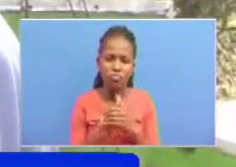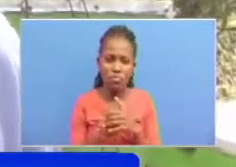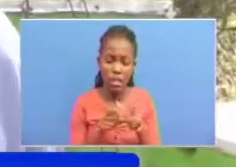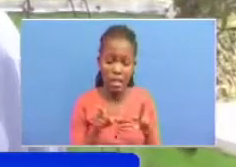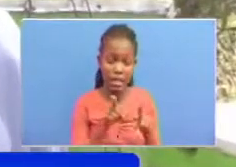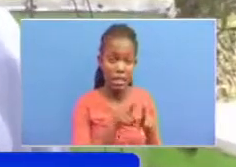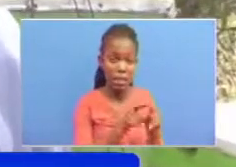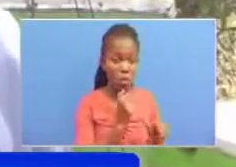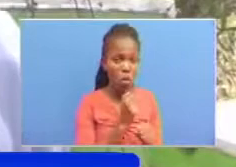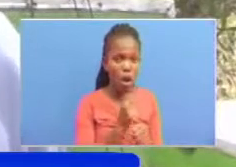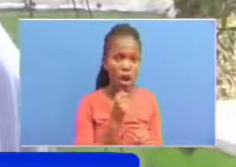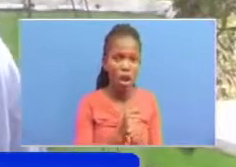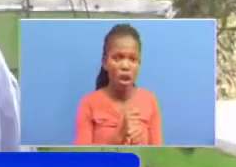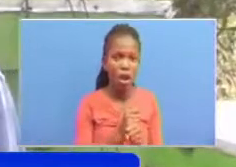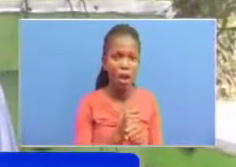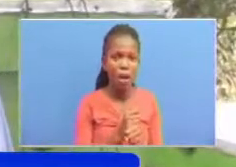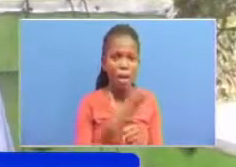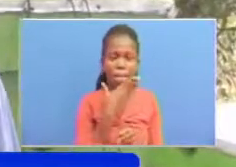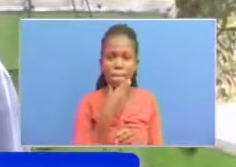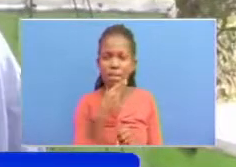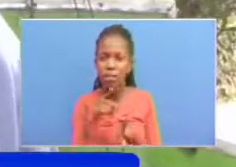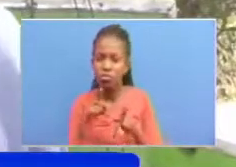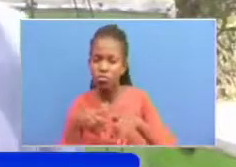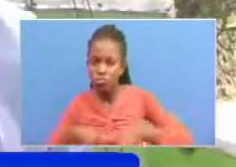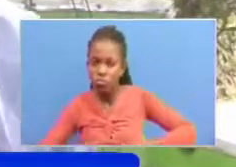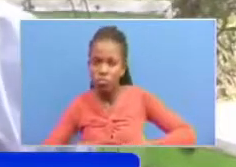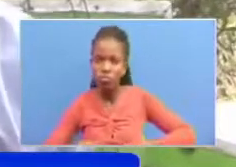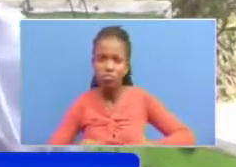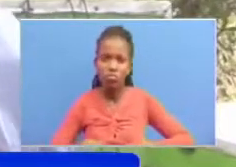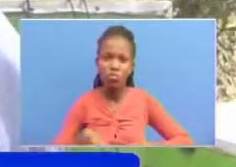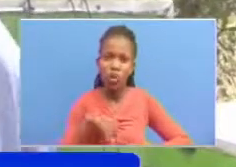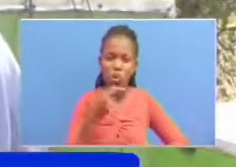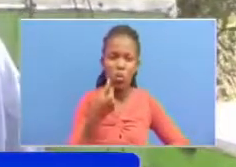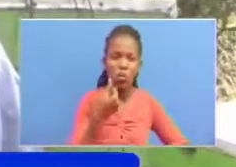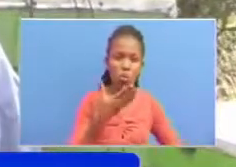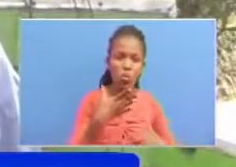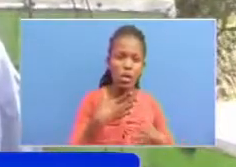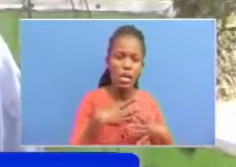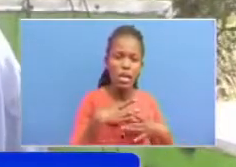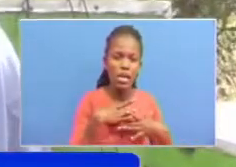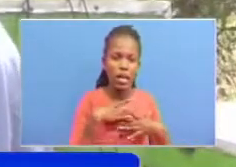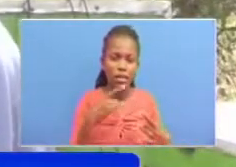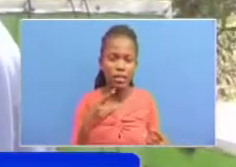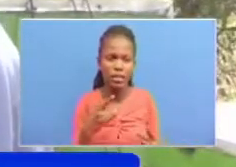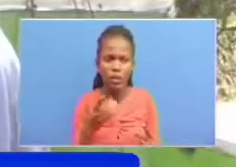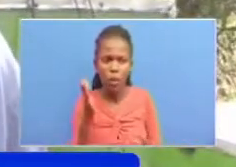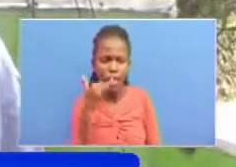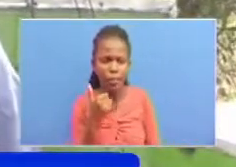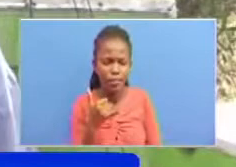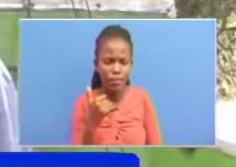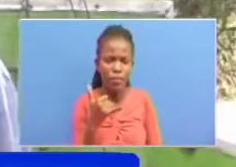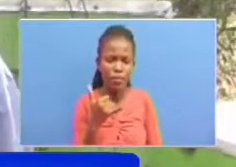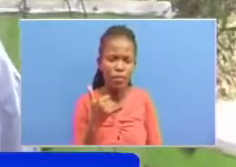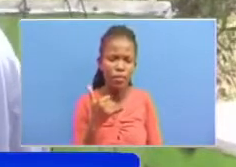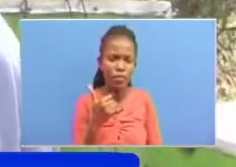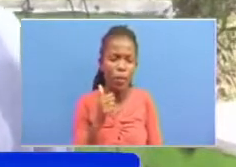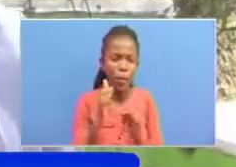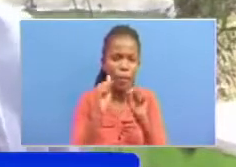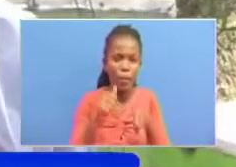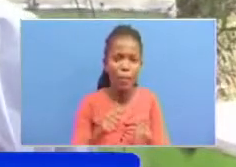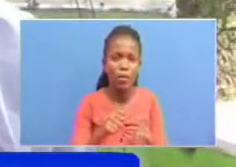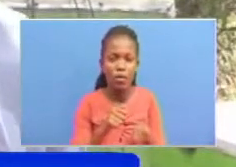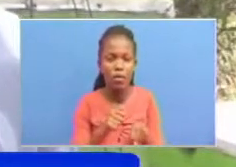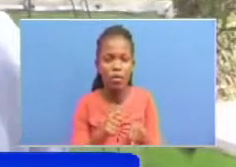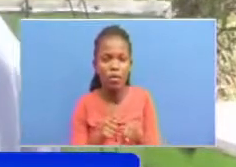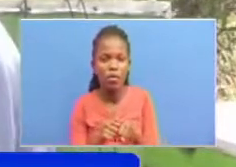uya wa atumea na muika ala mendewa. Nundu, ni utonya kuime vinda